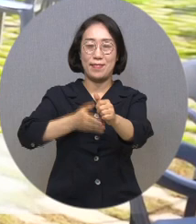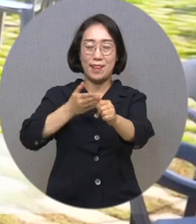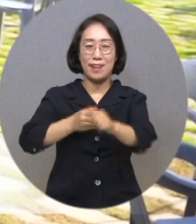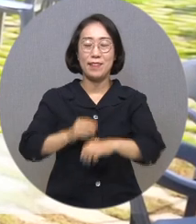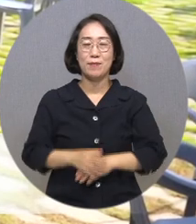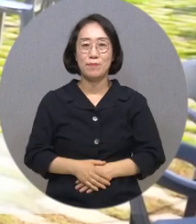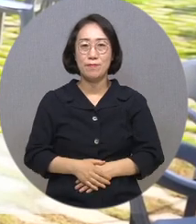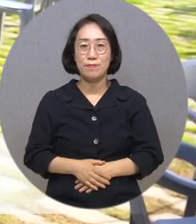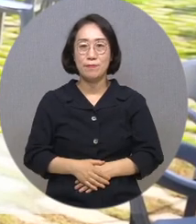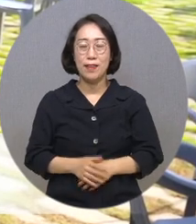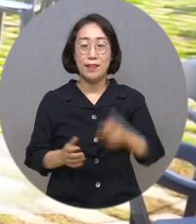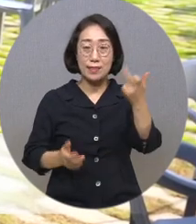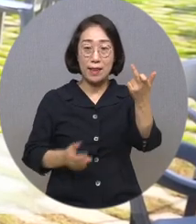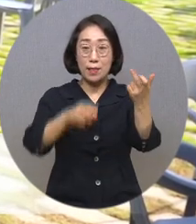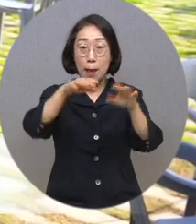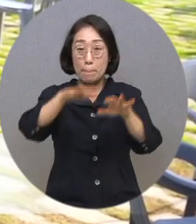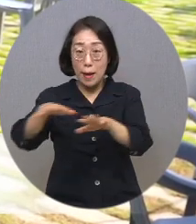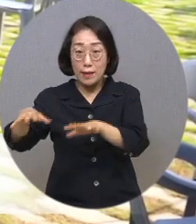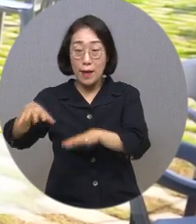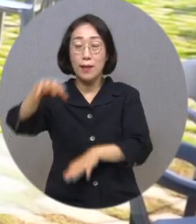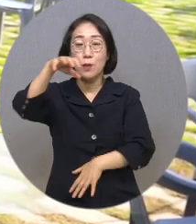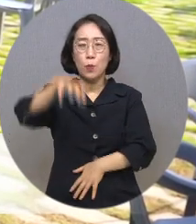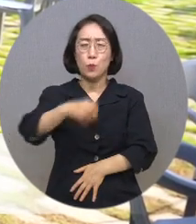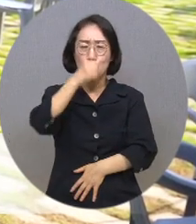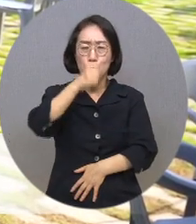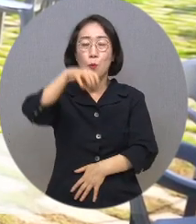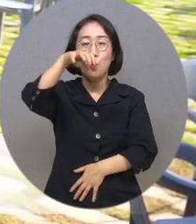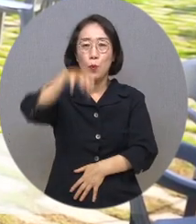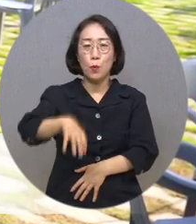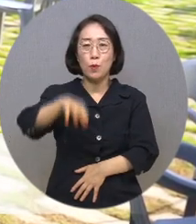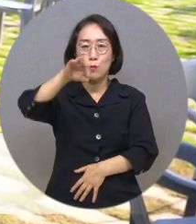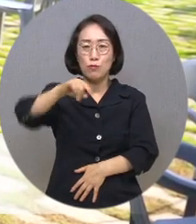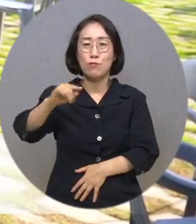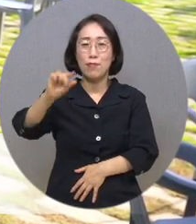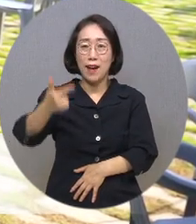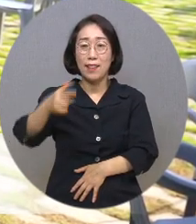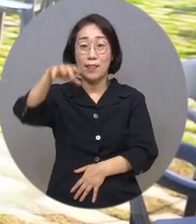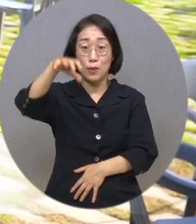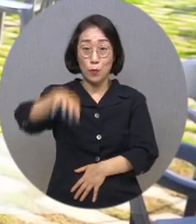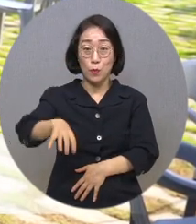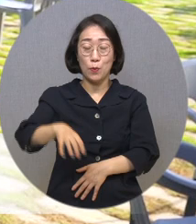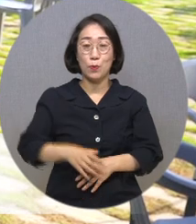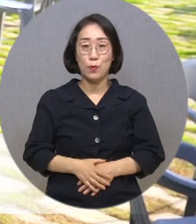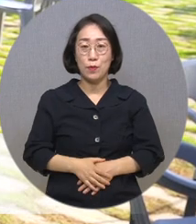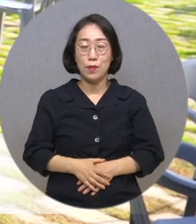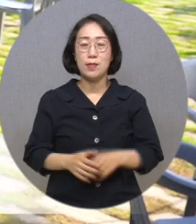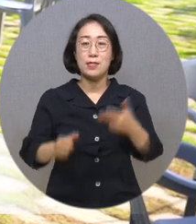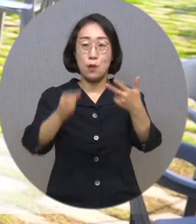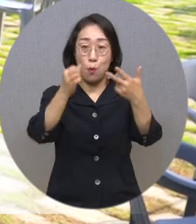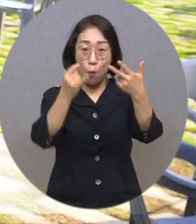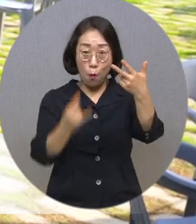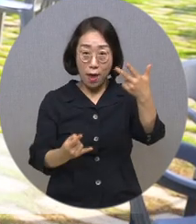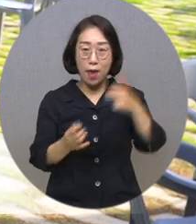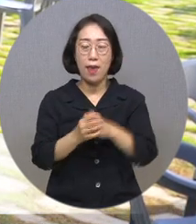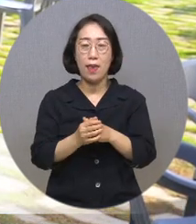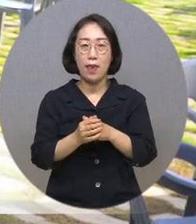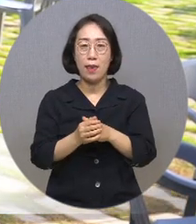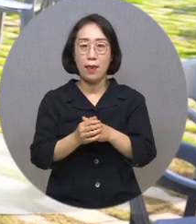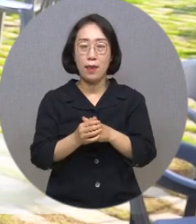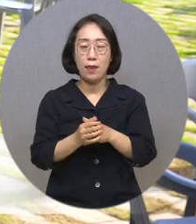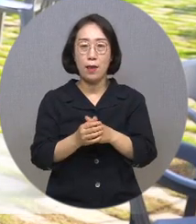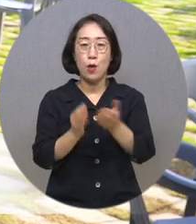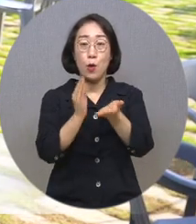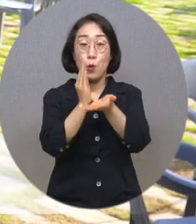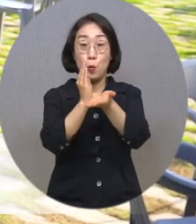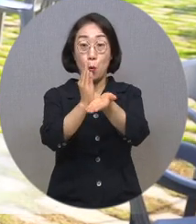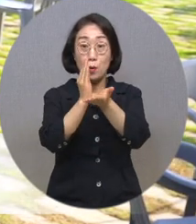고맙겠습니다. 산과 바다가 어우러진 축복의 땅 부안에서 제7회 새만금컵 요트